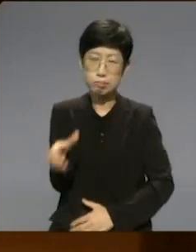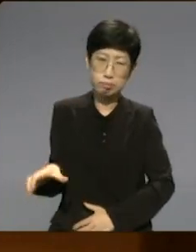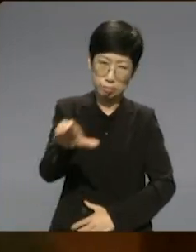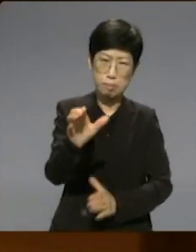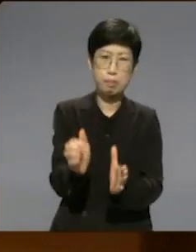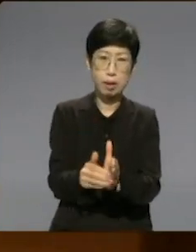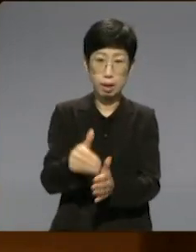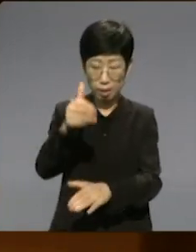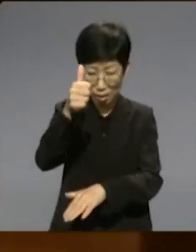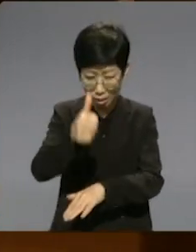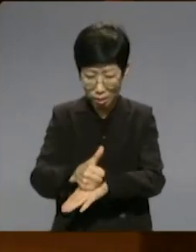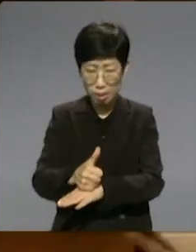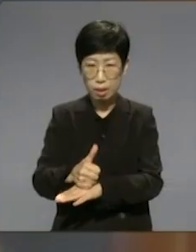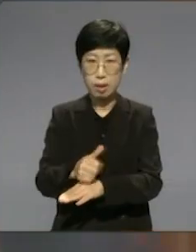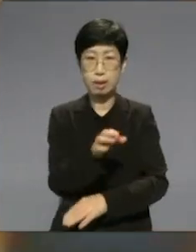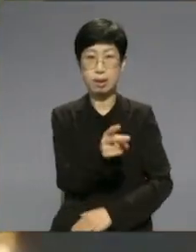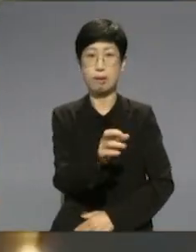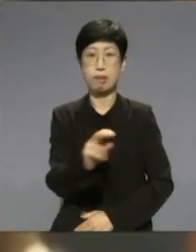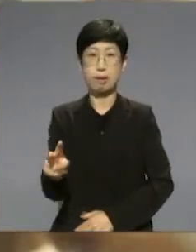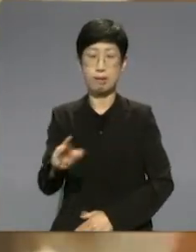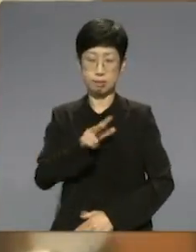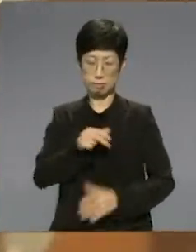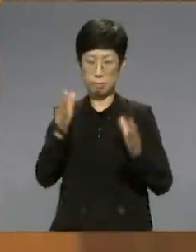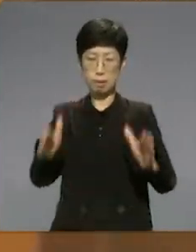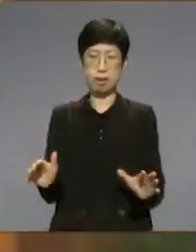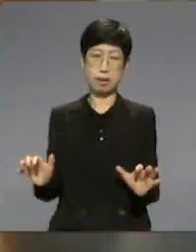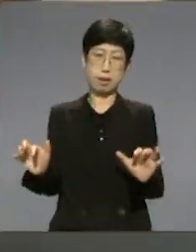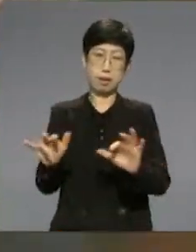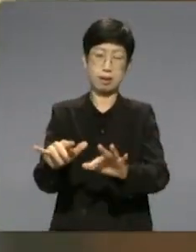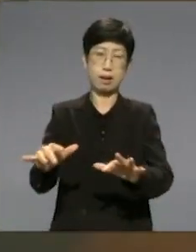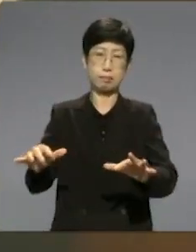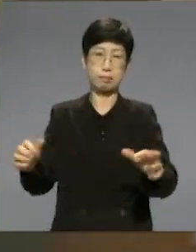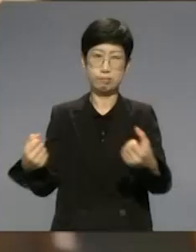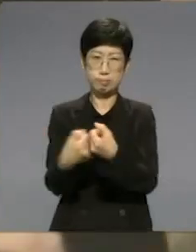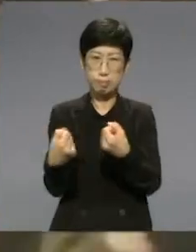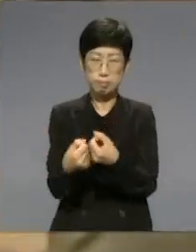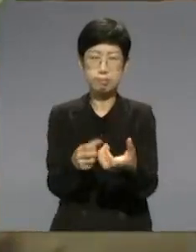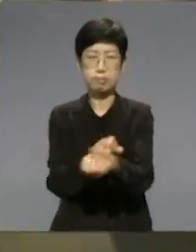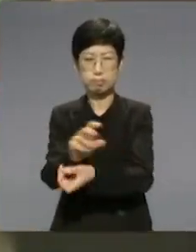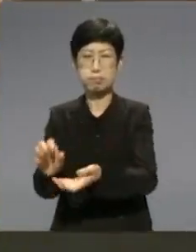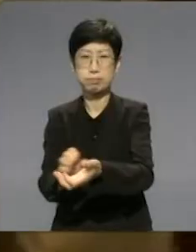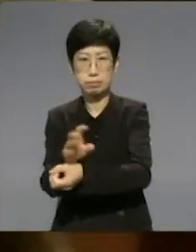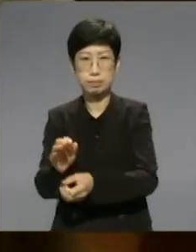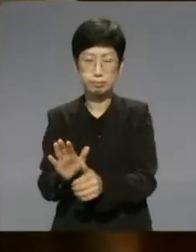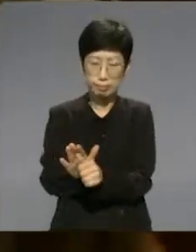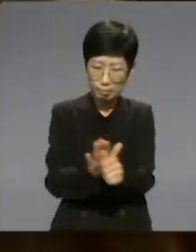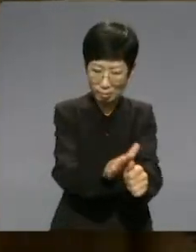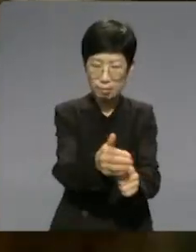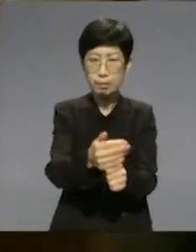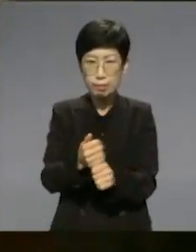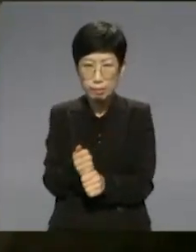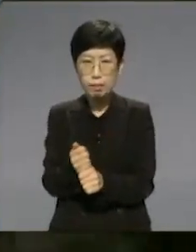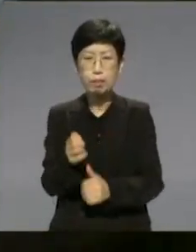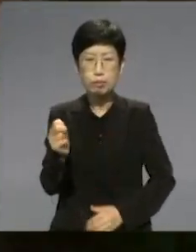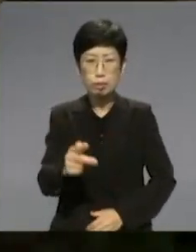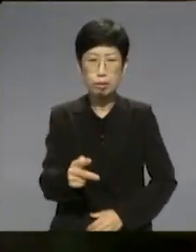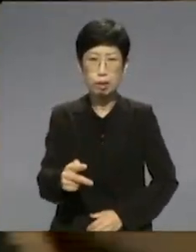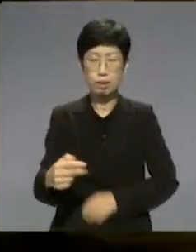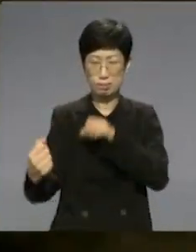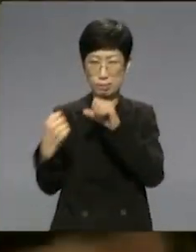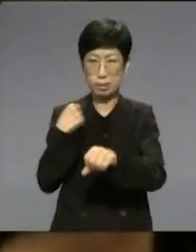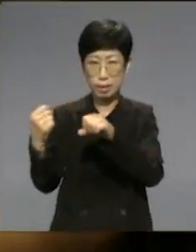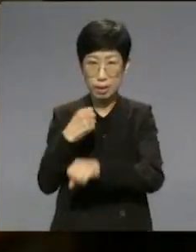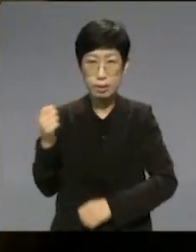반격이 더해지며 급기야 여야 의원들이 우르르 몰려나옵니다. 밀치거나 잡아당기는 건 기본이고 주먹질에